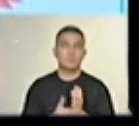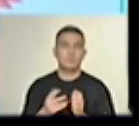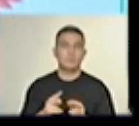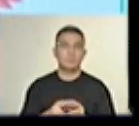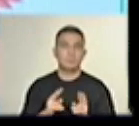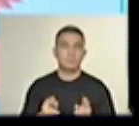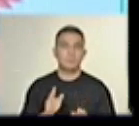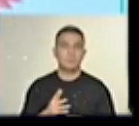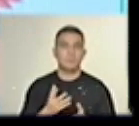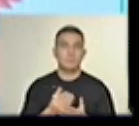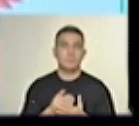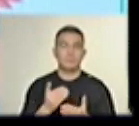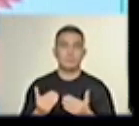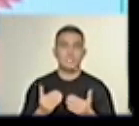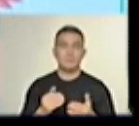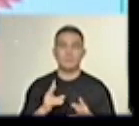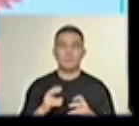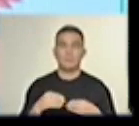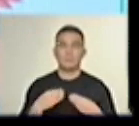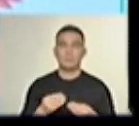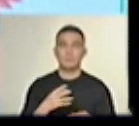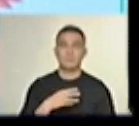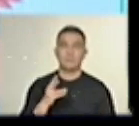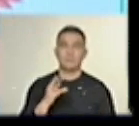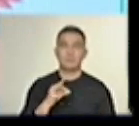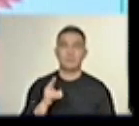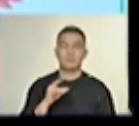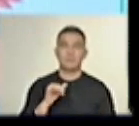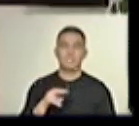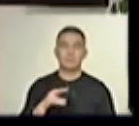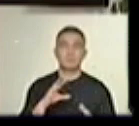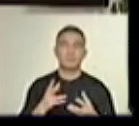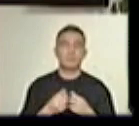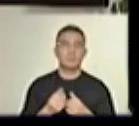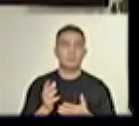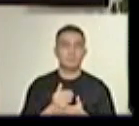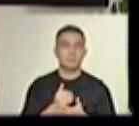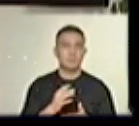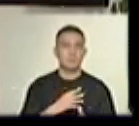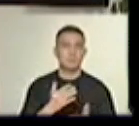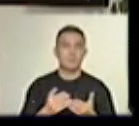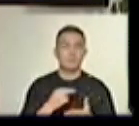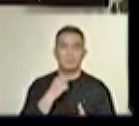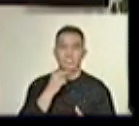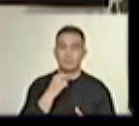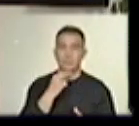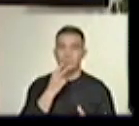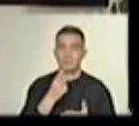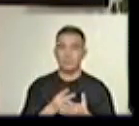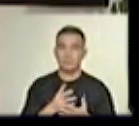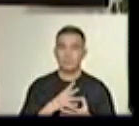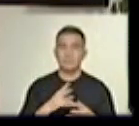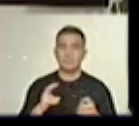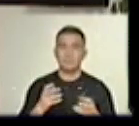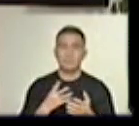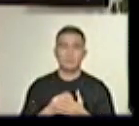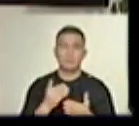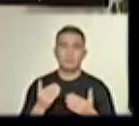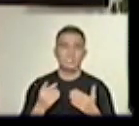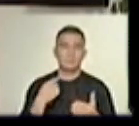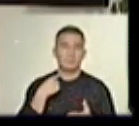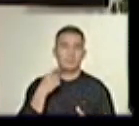bo'ldi. Mana shunday qilib berilgan sonlarning modullarini topdik. E'tibor bergan bo'lsangiz, hech qaysi sonning